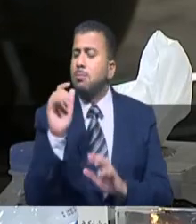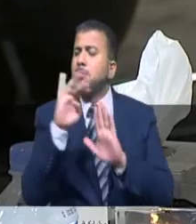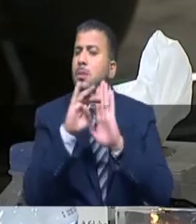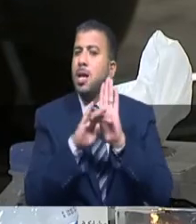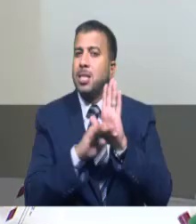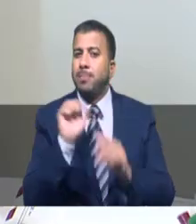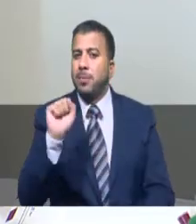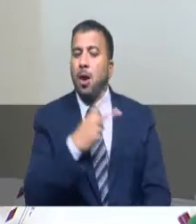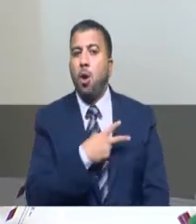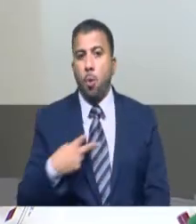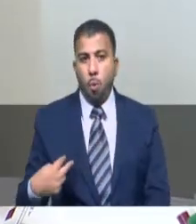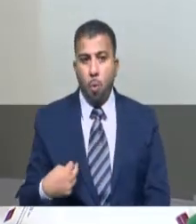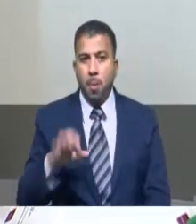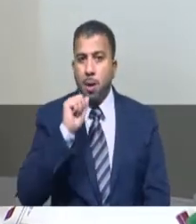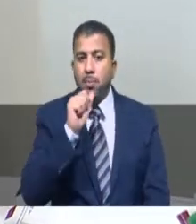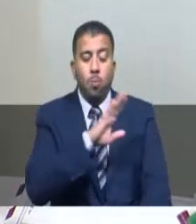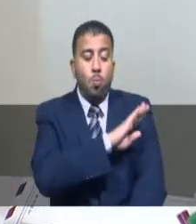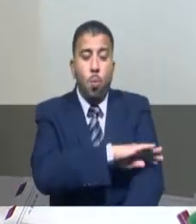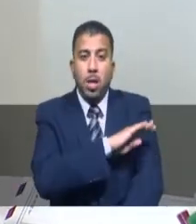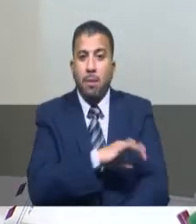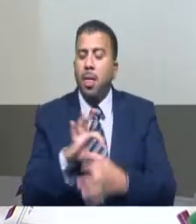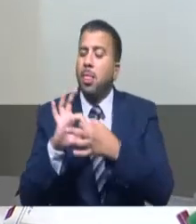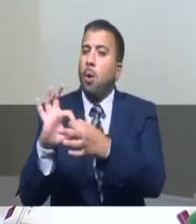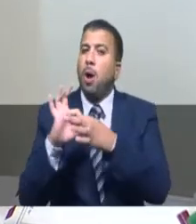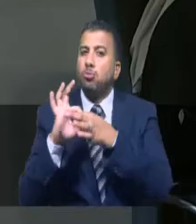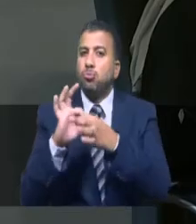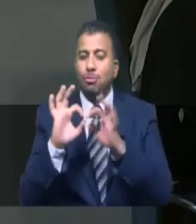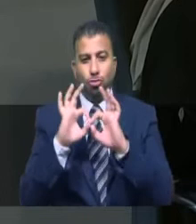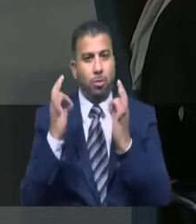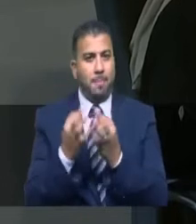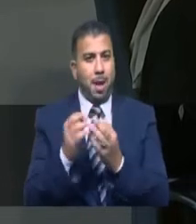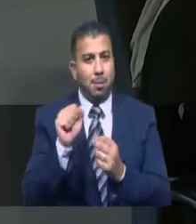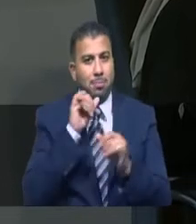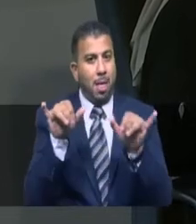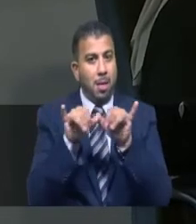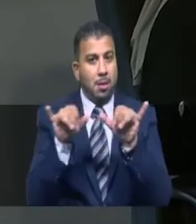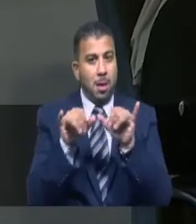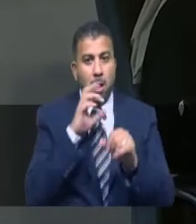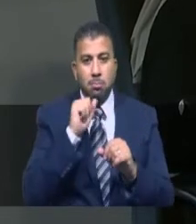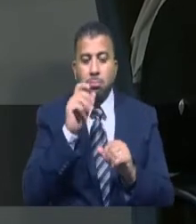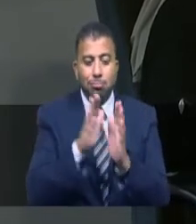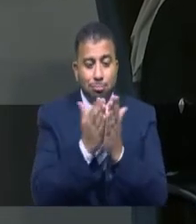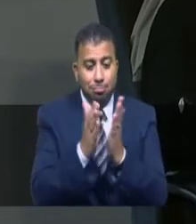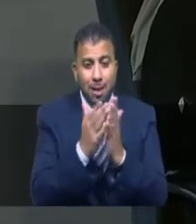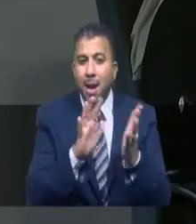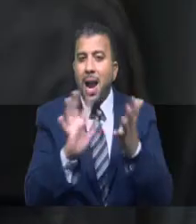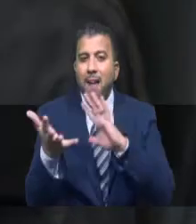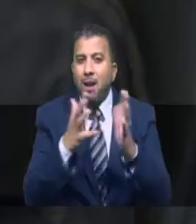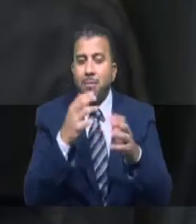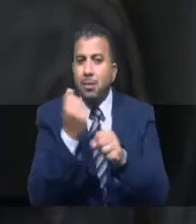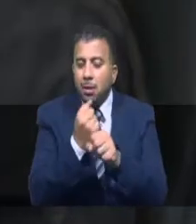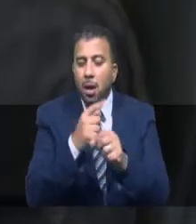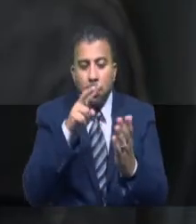استخدام الجهات الحكومية وموظفيها لوسائل التواصل الاجتماعي، حيث تم إصدار الدليل الإرشادي للاستخدام